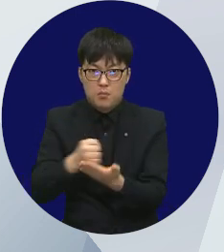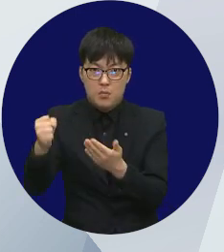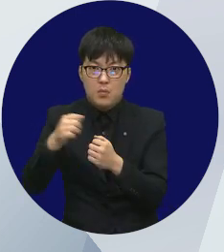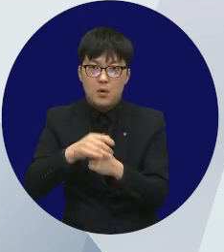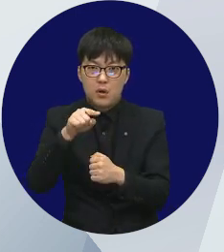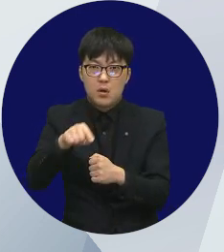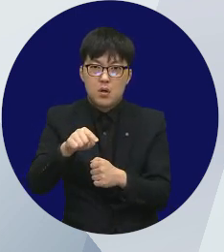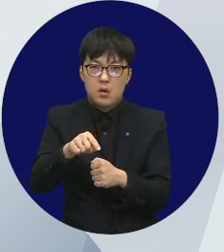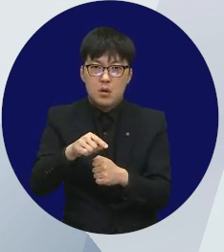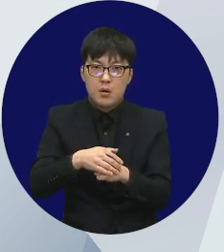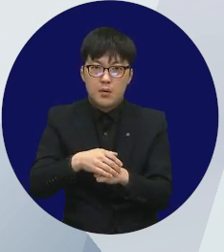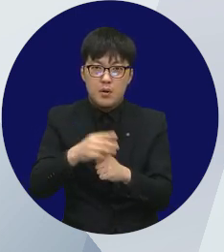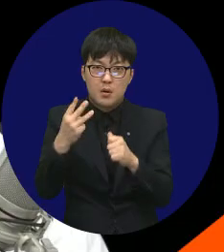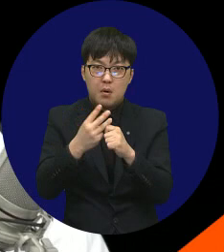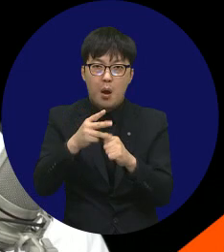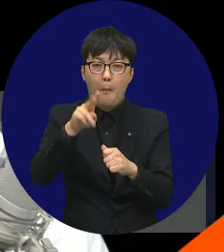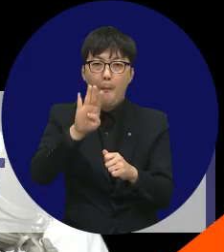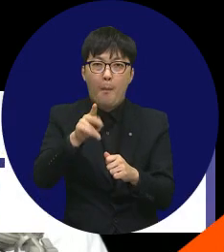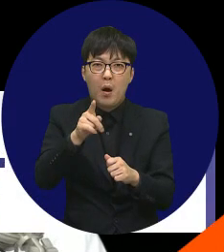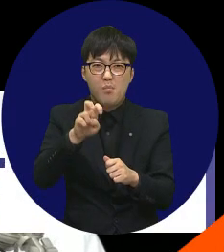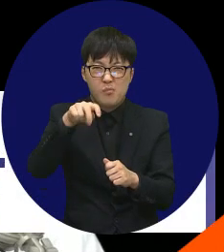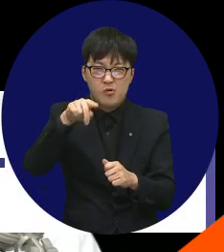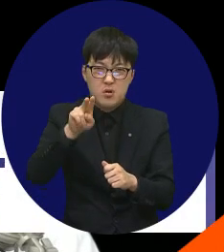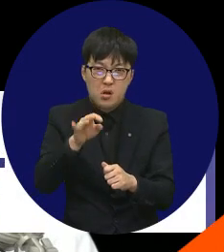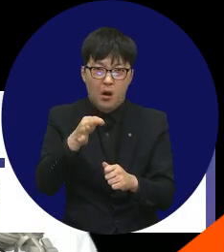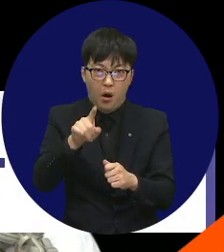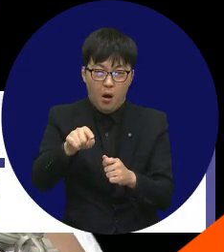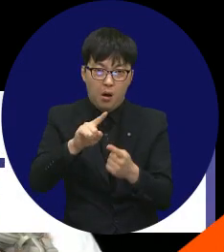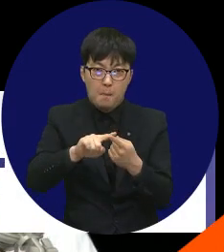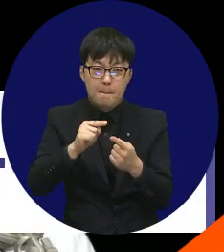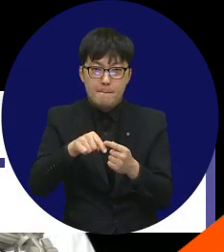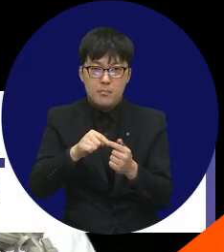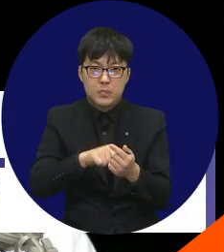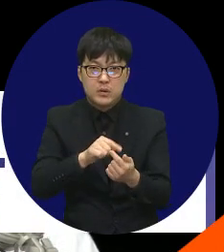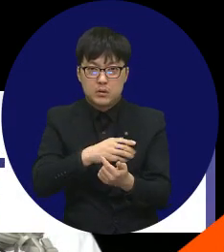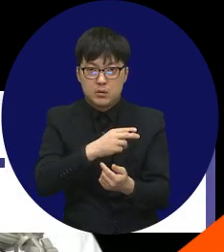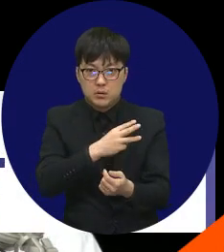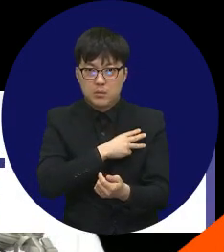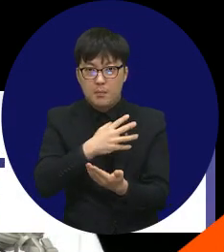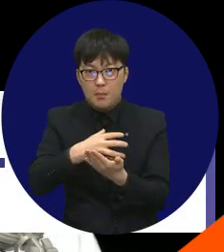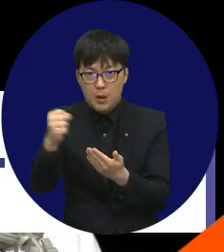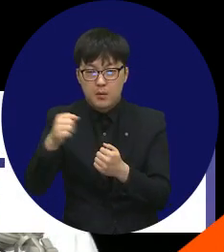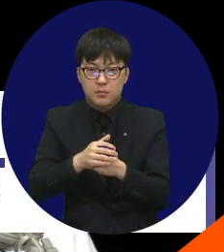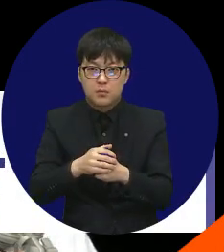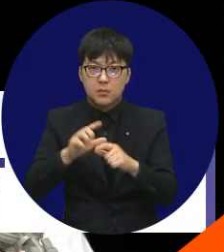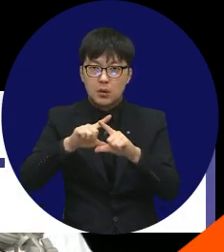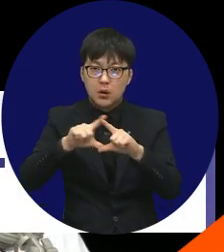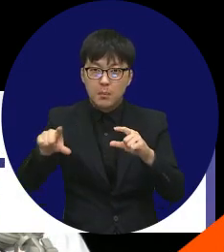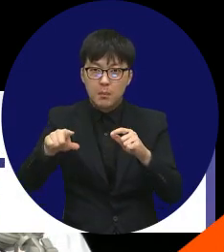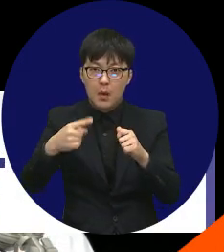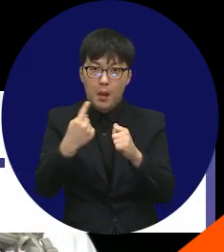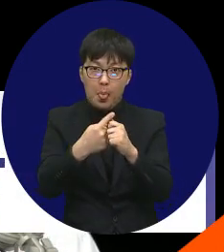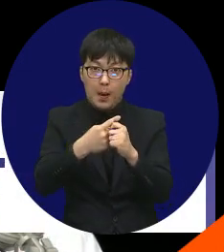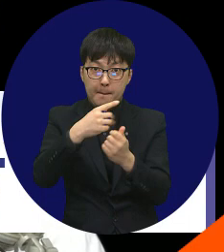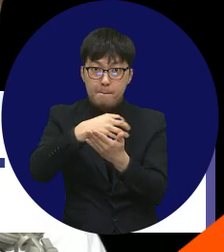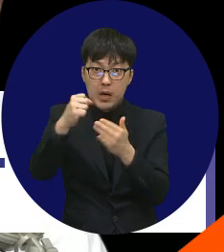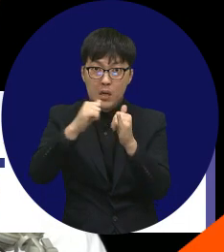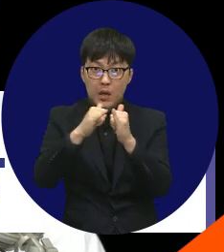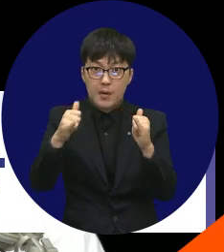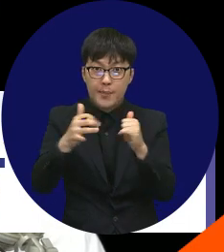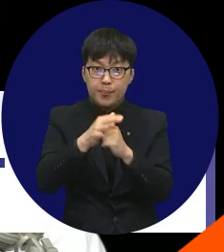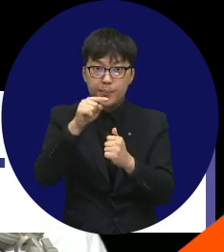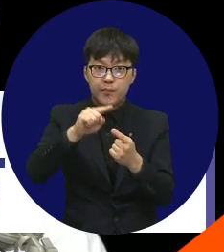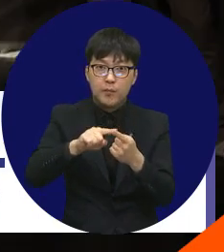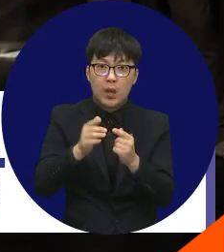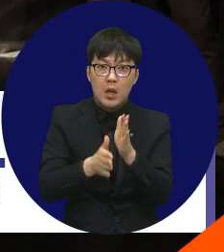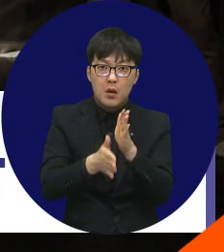살리기가 우수상을 수상했습니다. 일반부 대상 수상자는 절차를 거쳐 선거연수원의 민주시민 교육 강사로 활동할 수